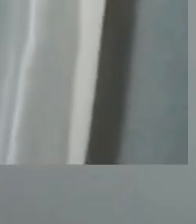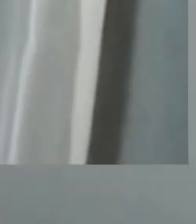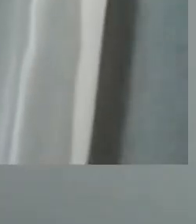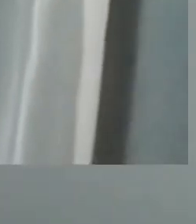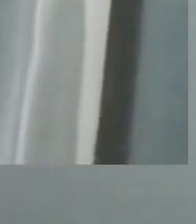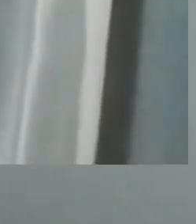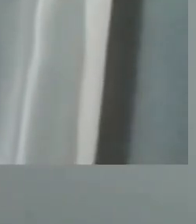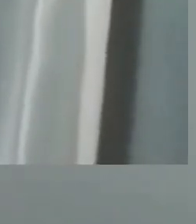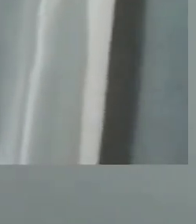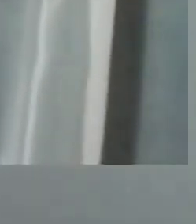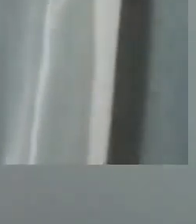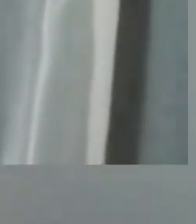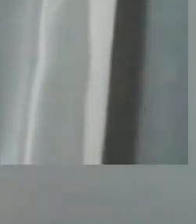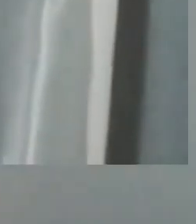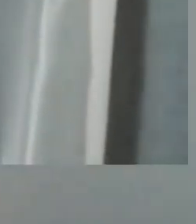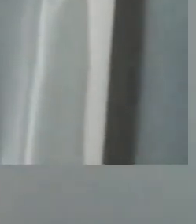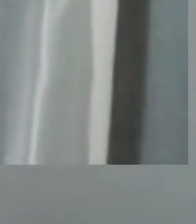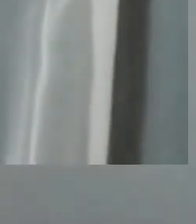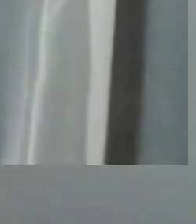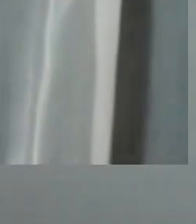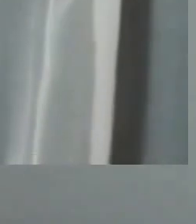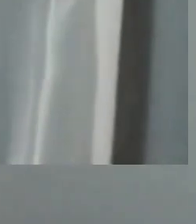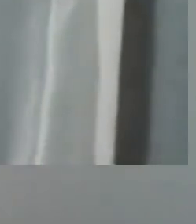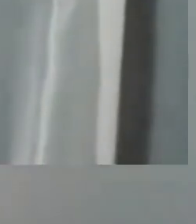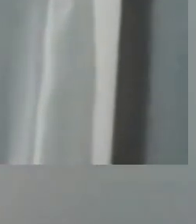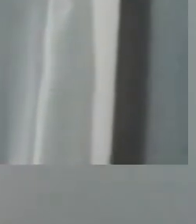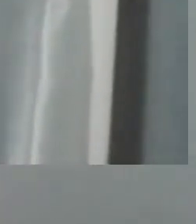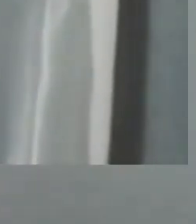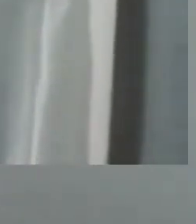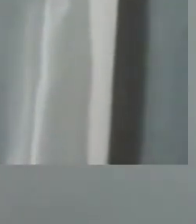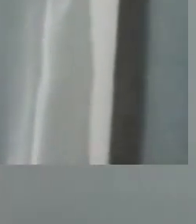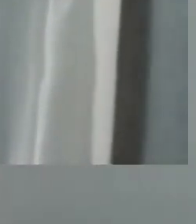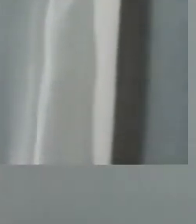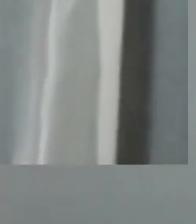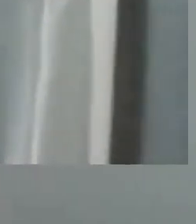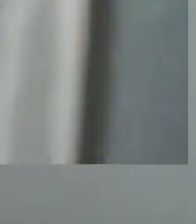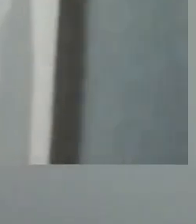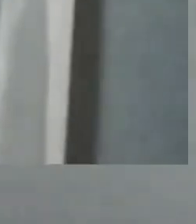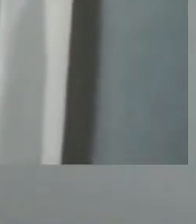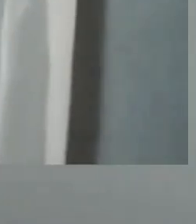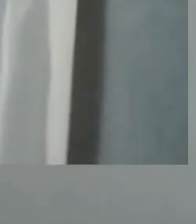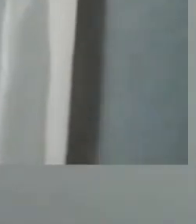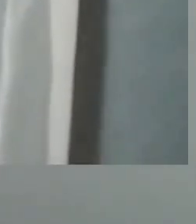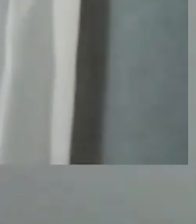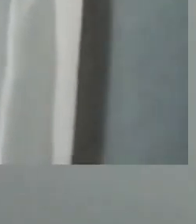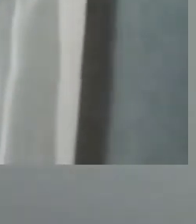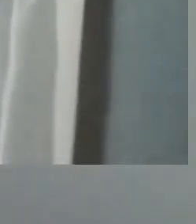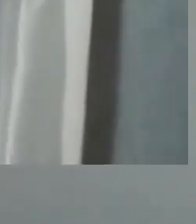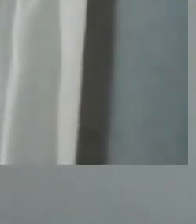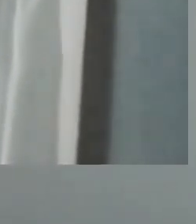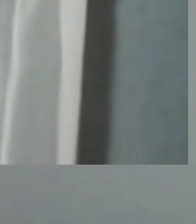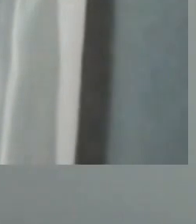Bye. Tunggu, saya pun pernah baca pantun. Memasak keli di waktu